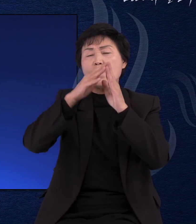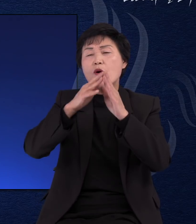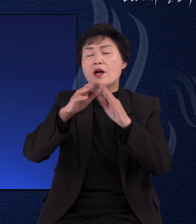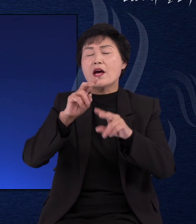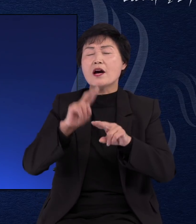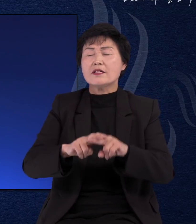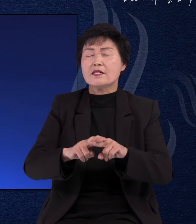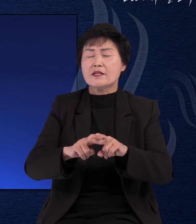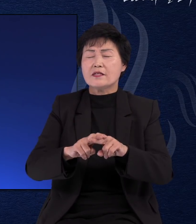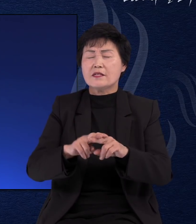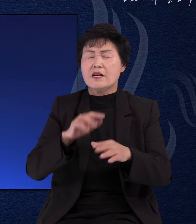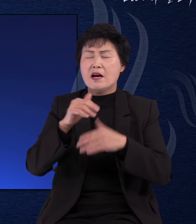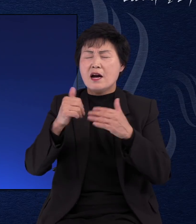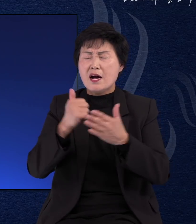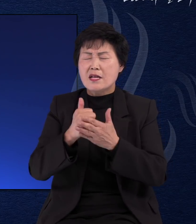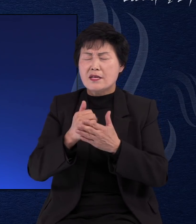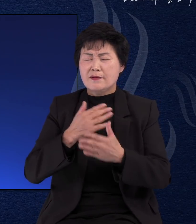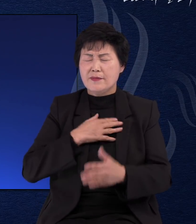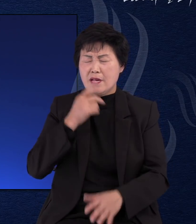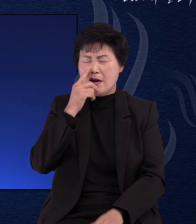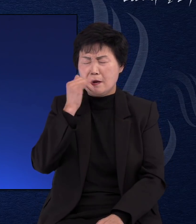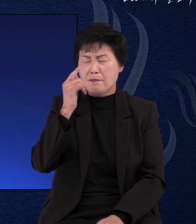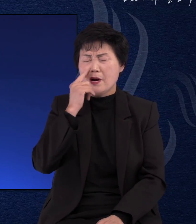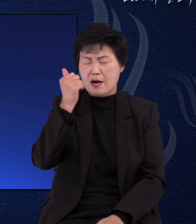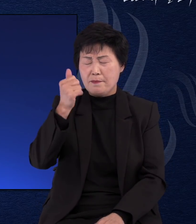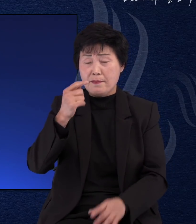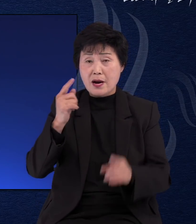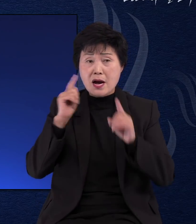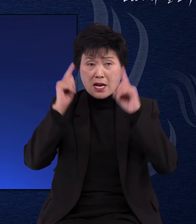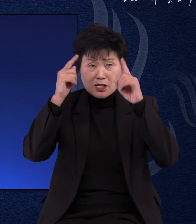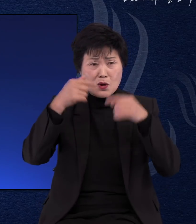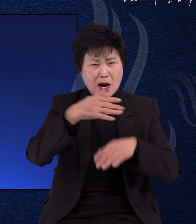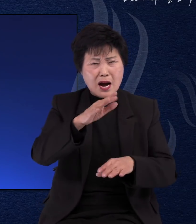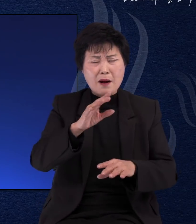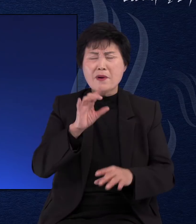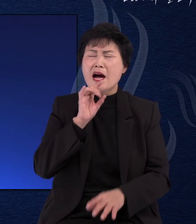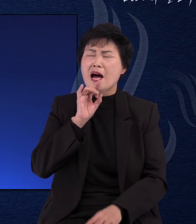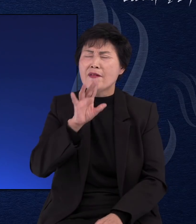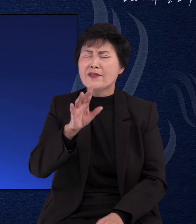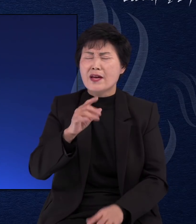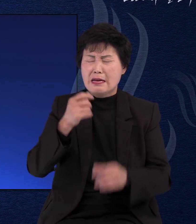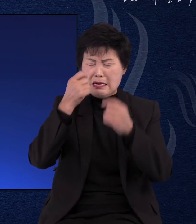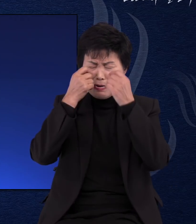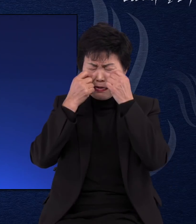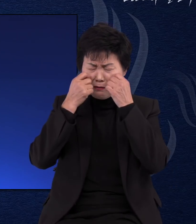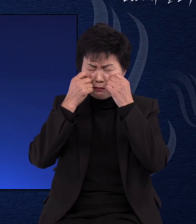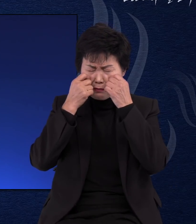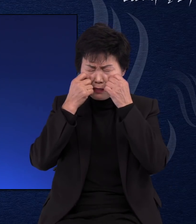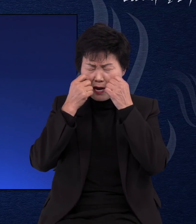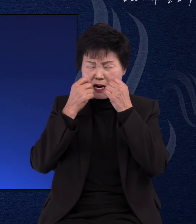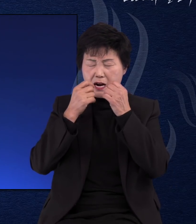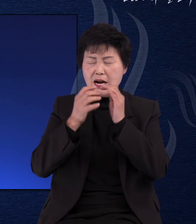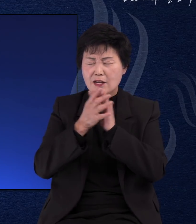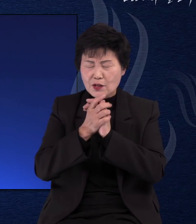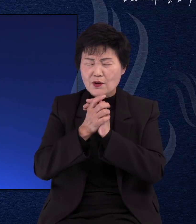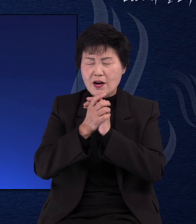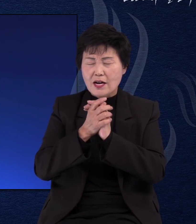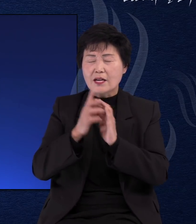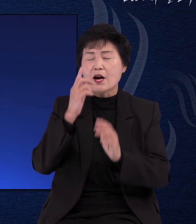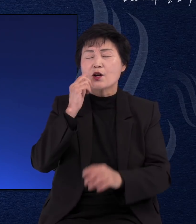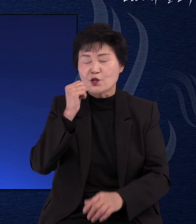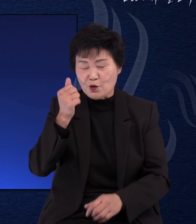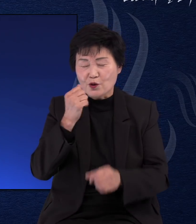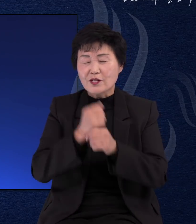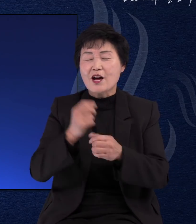앉았어요. 우리 어머니 아버지 지옥 가면 안 되는데 하고 기도를 울면서 시작하다가 졸기도 하고 찬양도 하고 밤을 꼬박